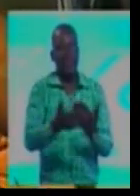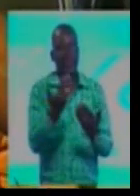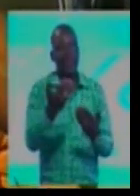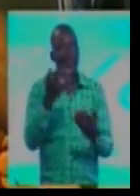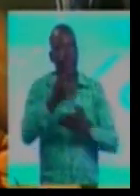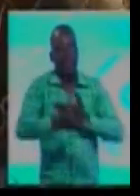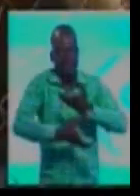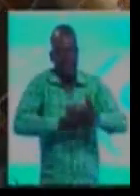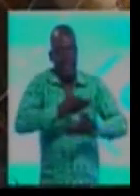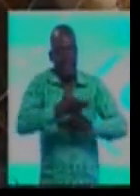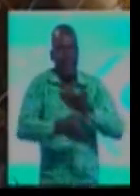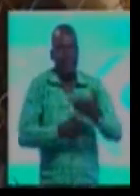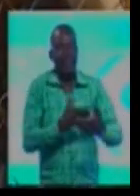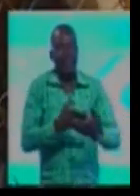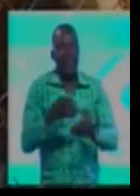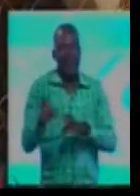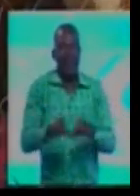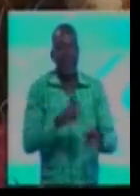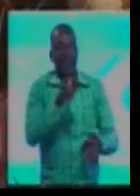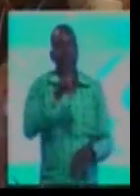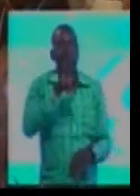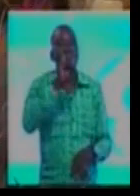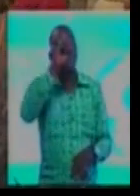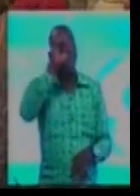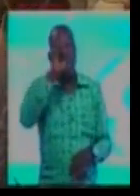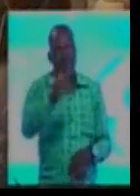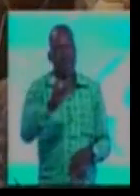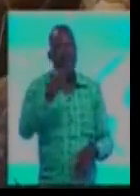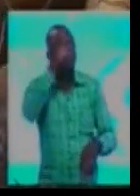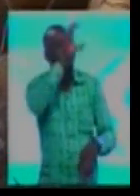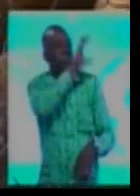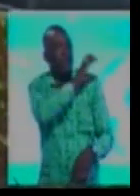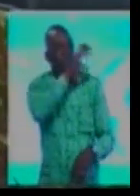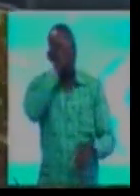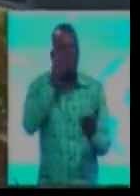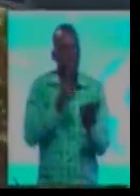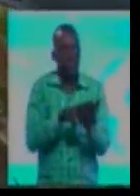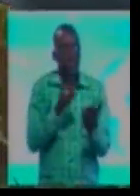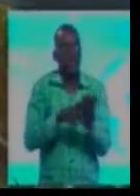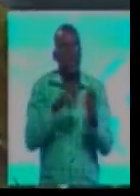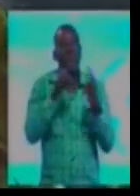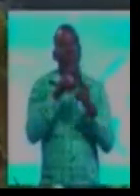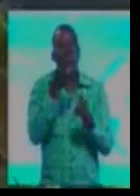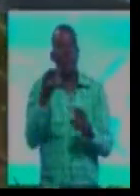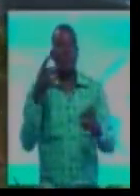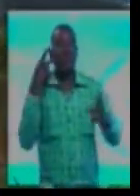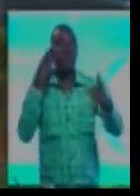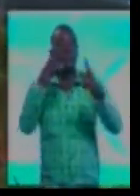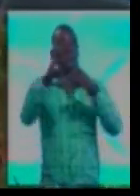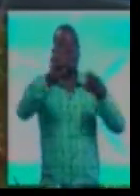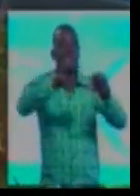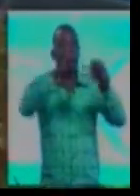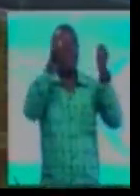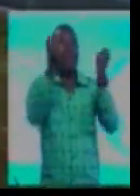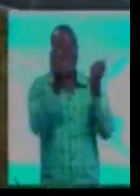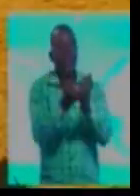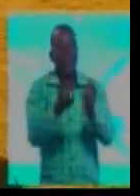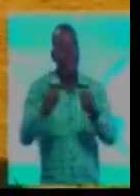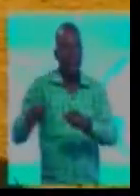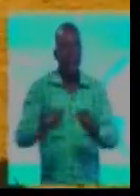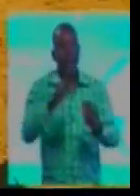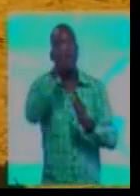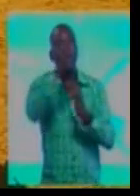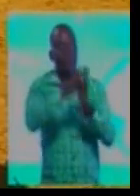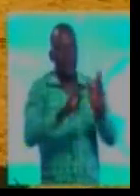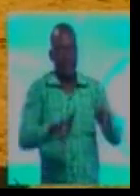sa commercialisation. Faire de Pois la capitale du poulet au Burkina Faso, c'est la vision que se fixe l'association Action Vitale.